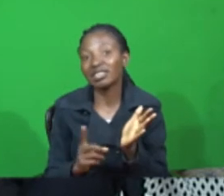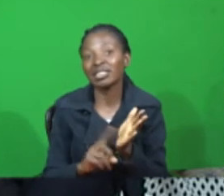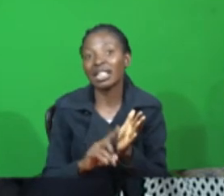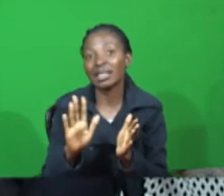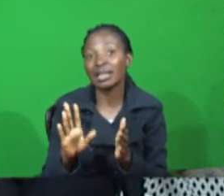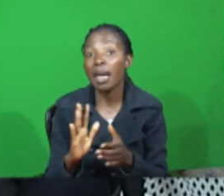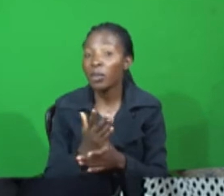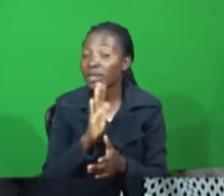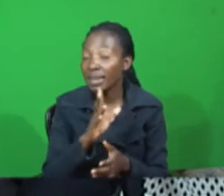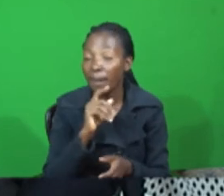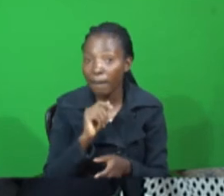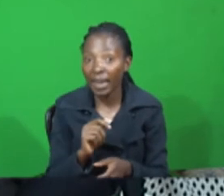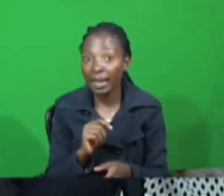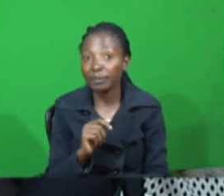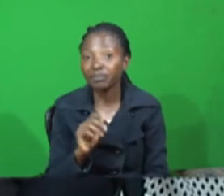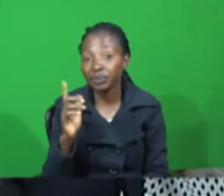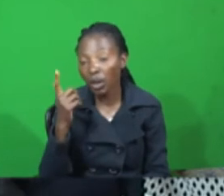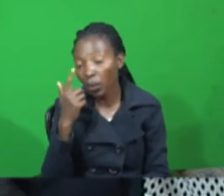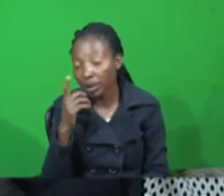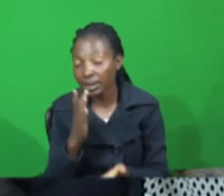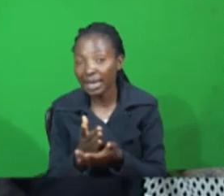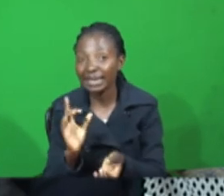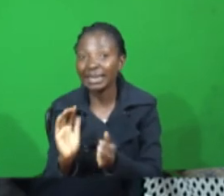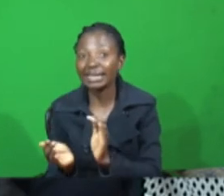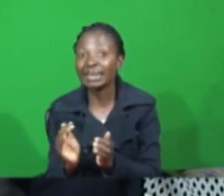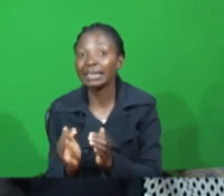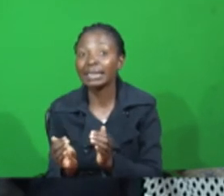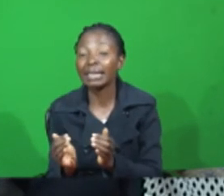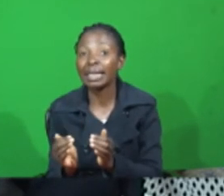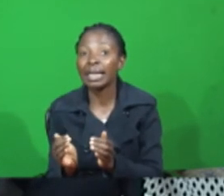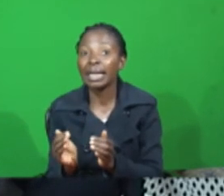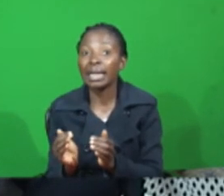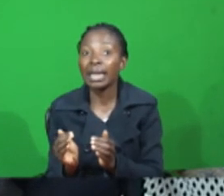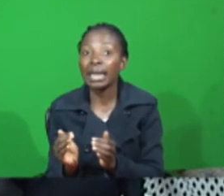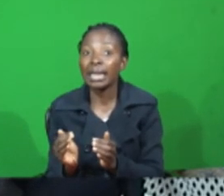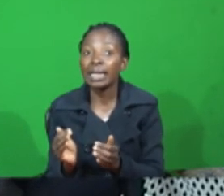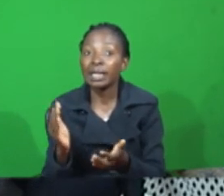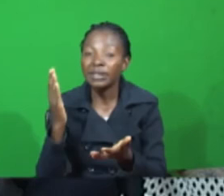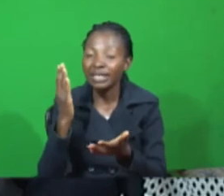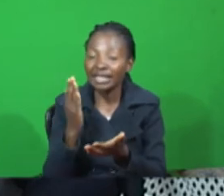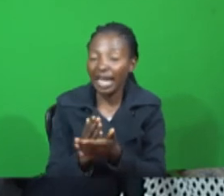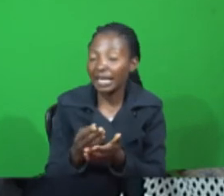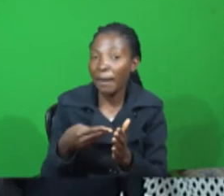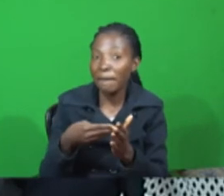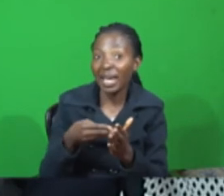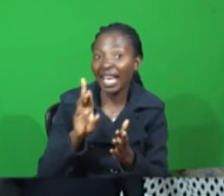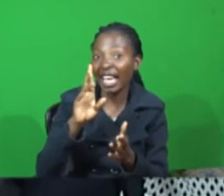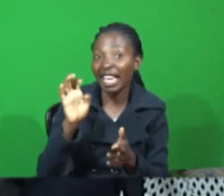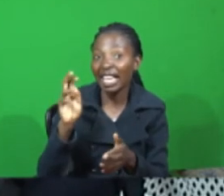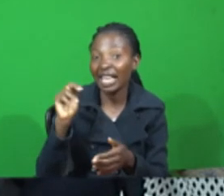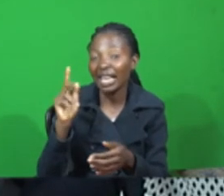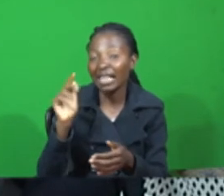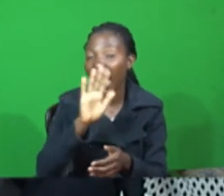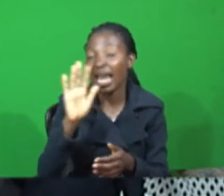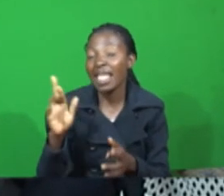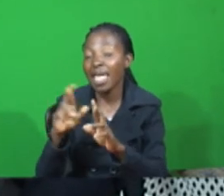Because varume vazhinji vanetsike kuti vakaita obva achengeta zvese nekubva akamitsa udaroka. Anonorojera uko. But oramba achipinda